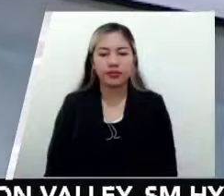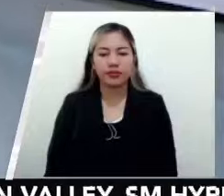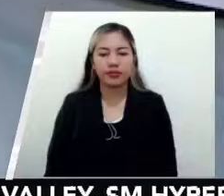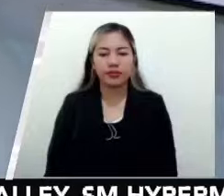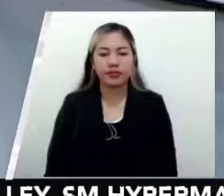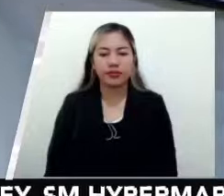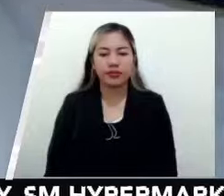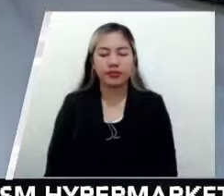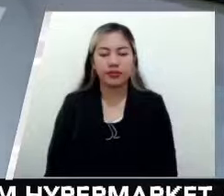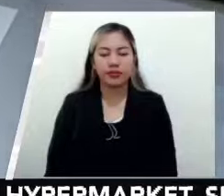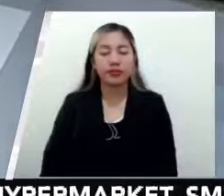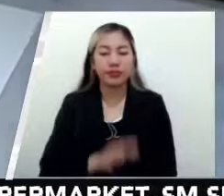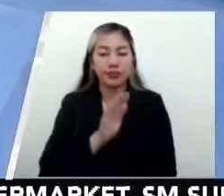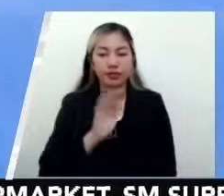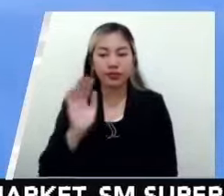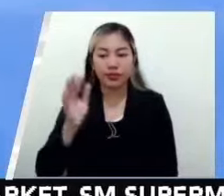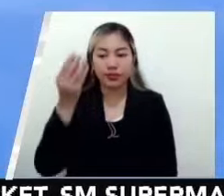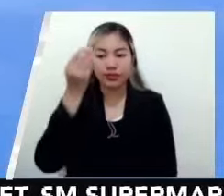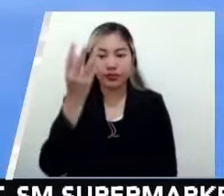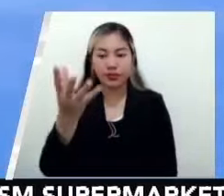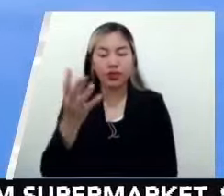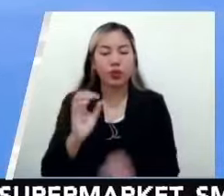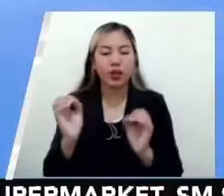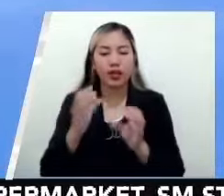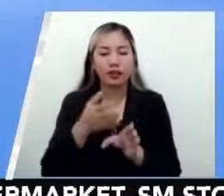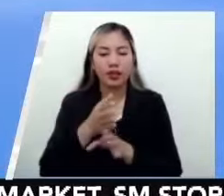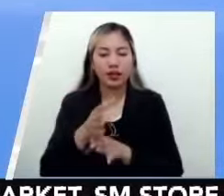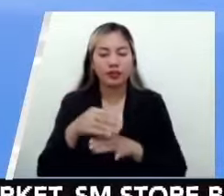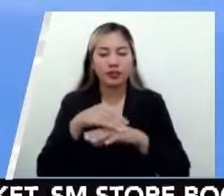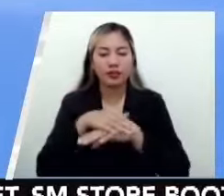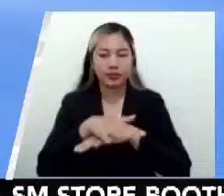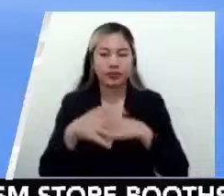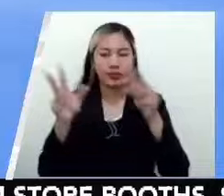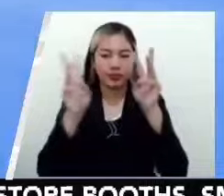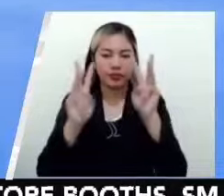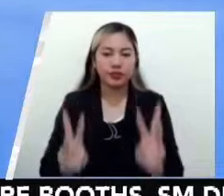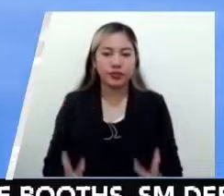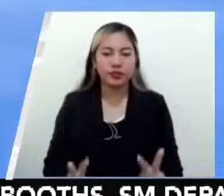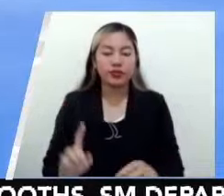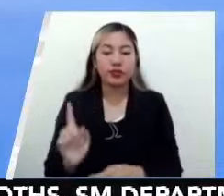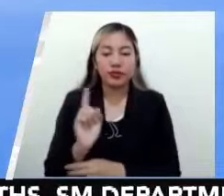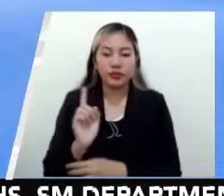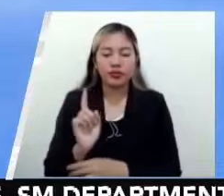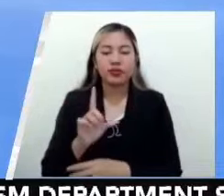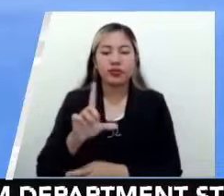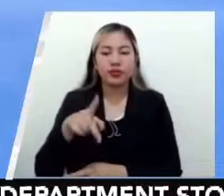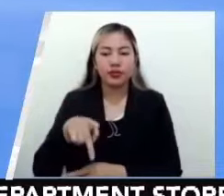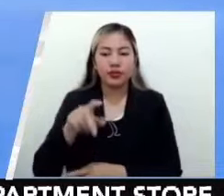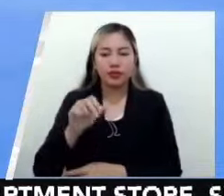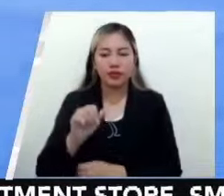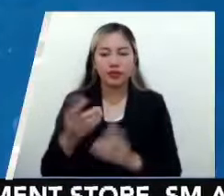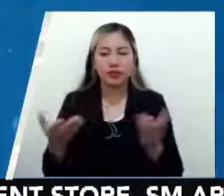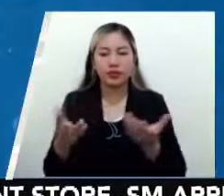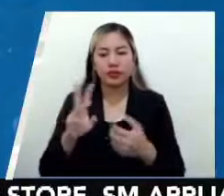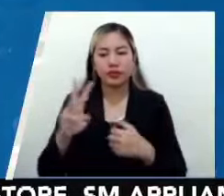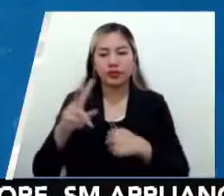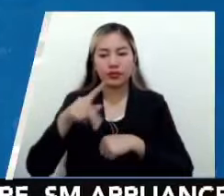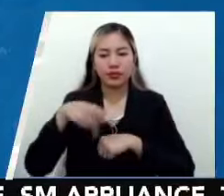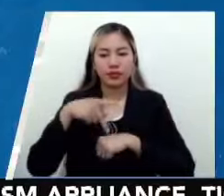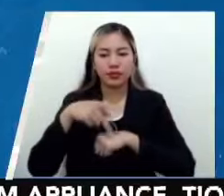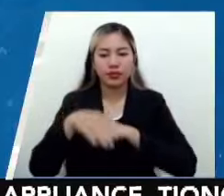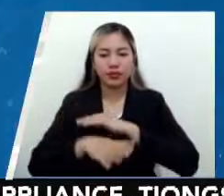Mga kapuso, wala na pong direktang epekto sa lagay ng ating panahon ang binabantayang low pressure area sa West Philippine Sea. Sabi ng